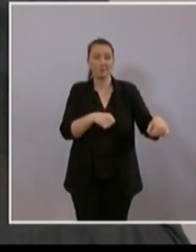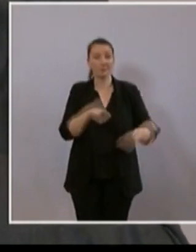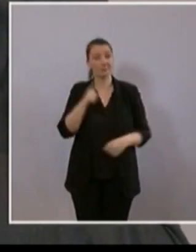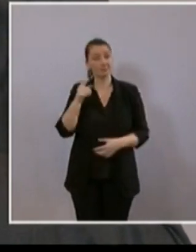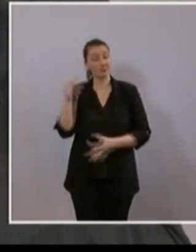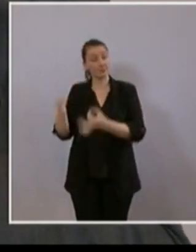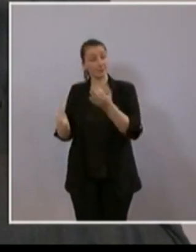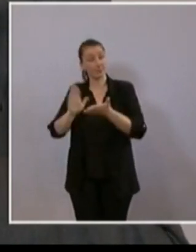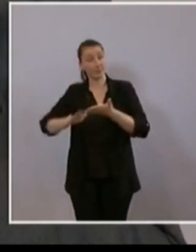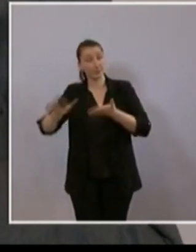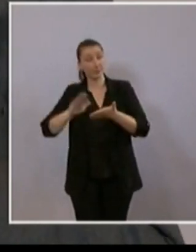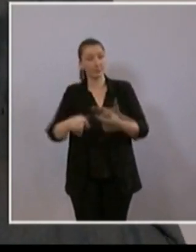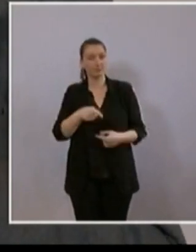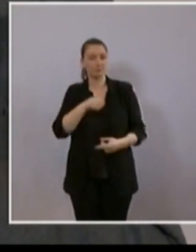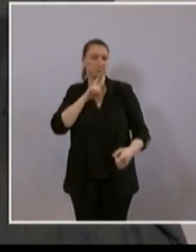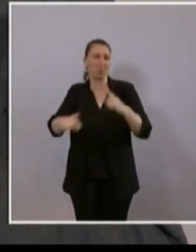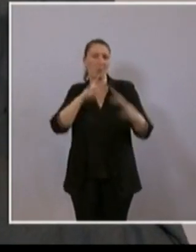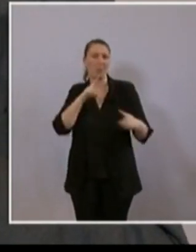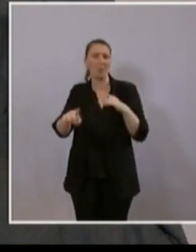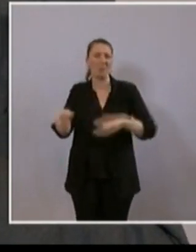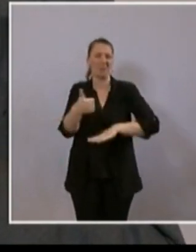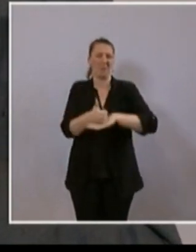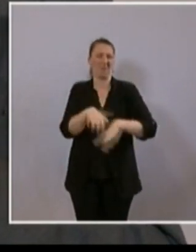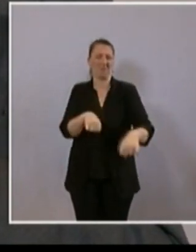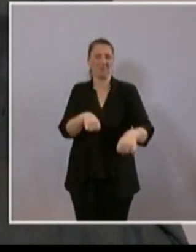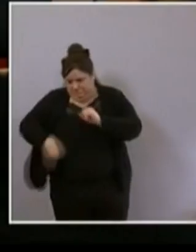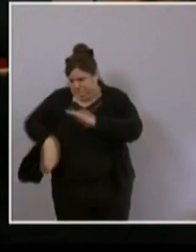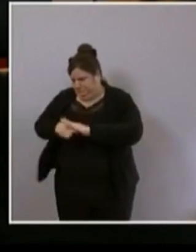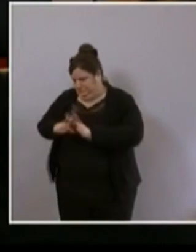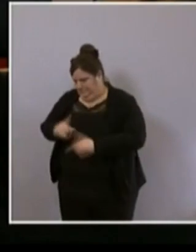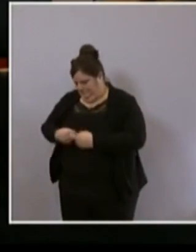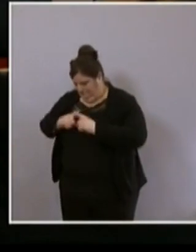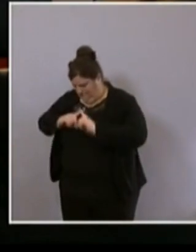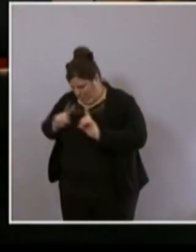Et la justice sans la force, ça n'est rien.